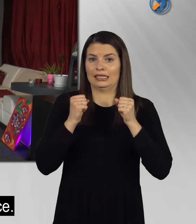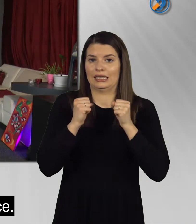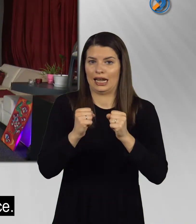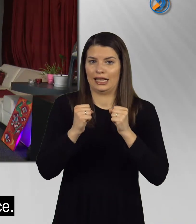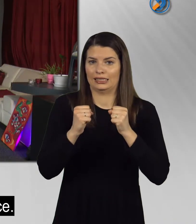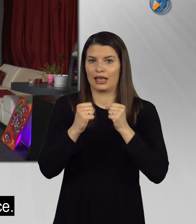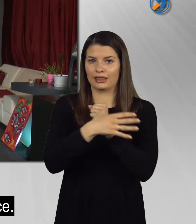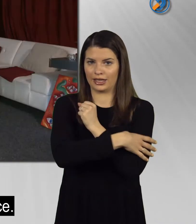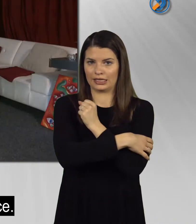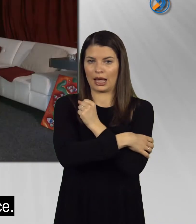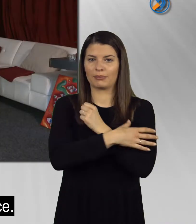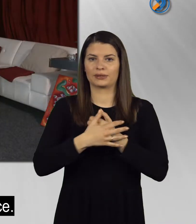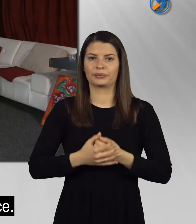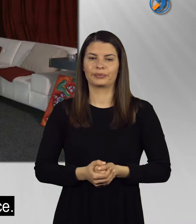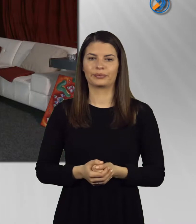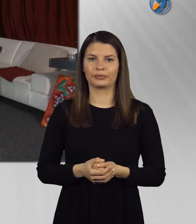Triceps klece.